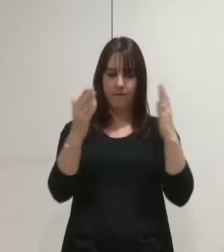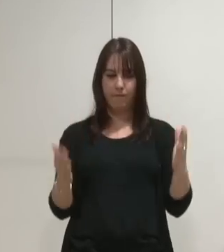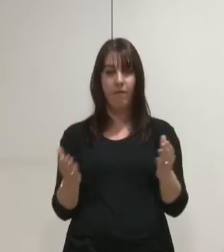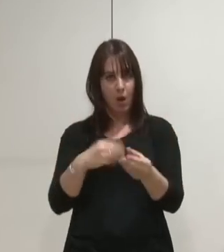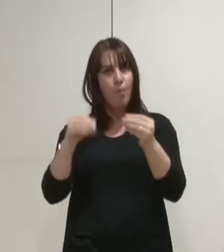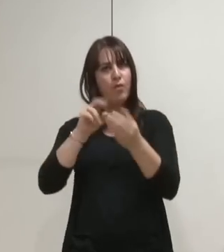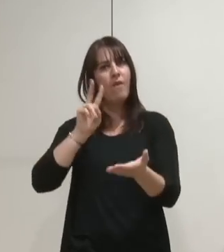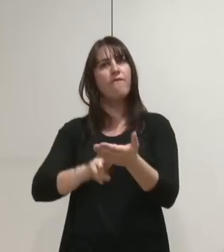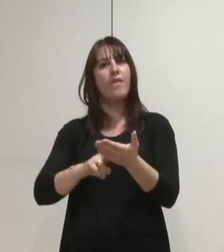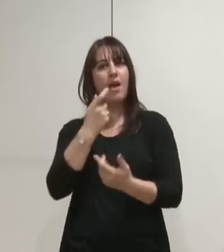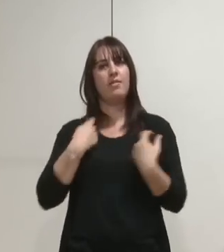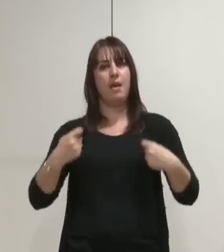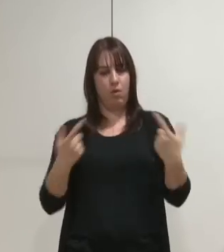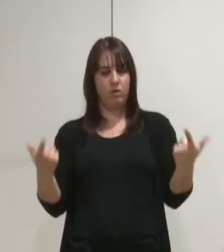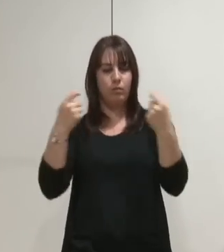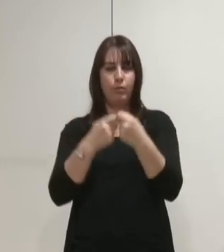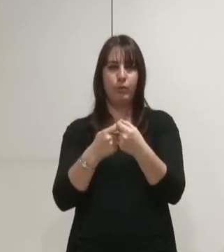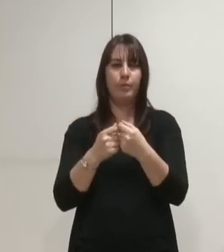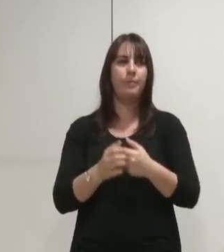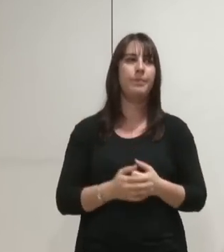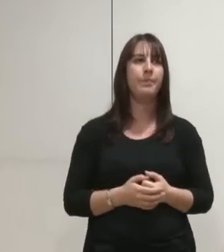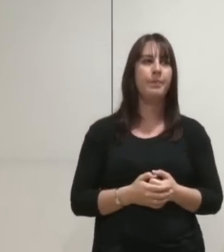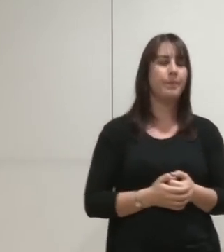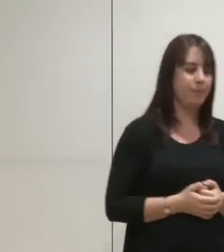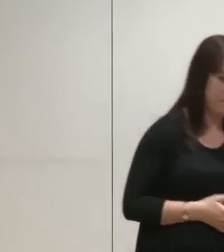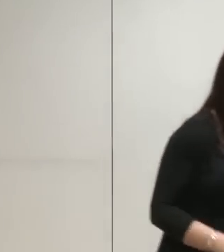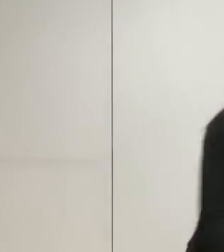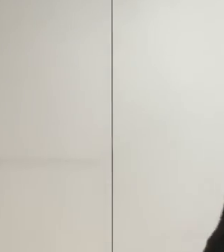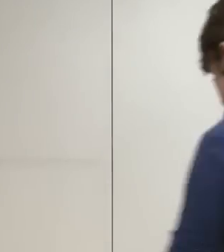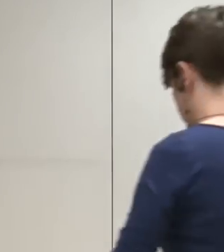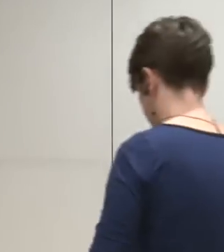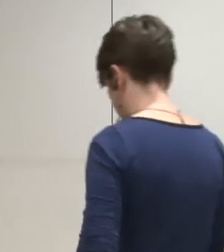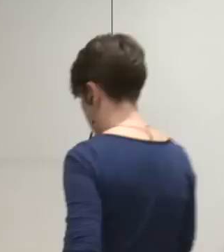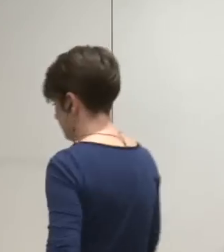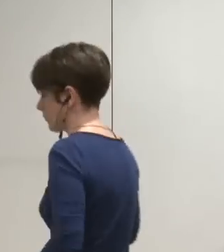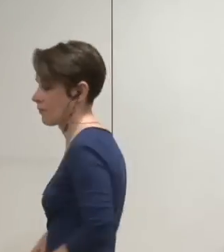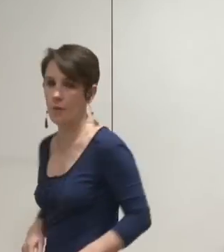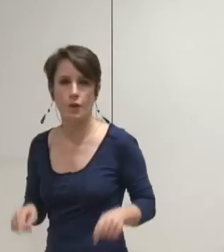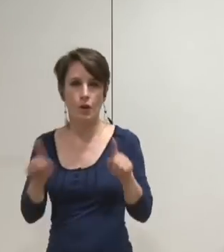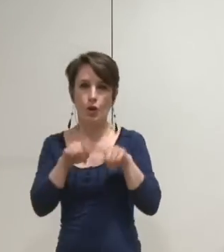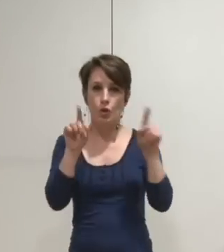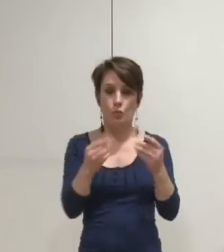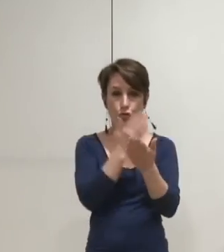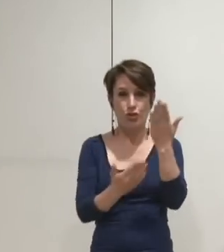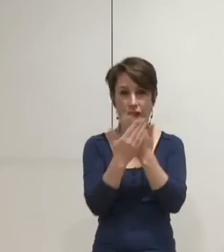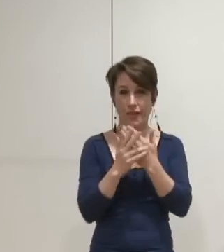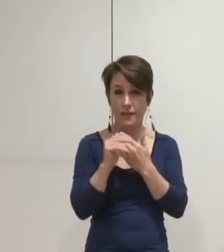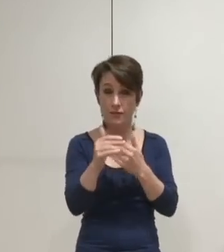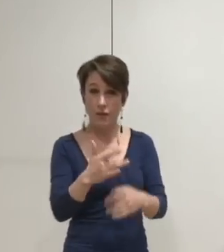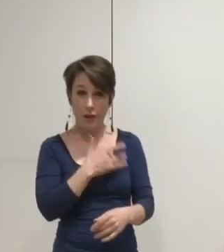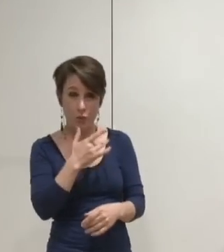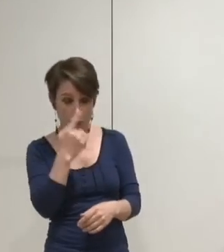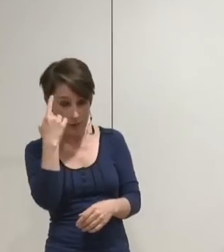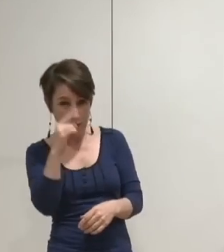la pertinence de ce budget annexe prendra toute sa mesure lorsqu'il s'agira d'apprécier les attendus et les résultats d'un contrat